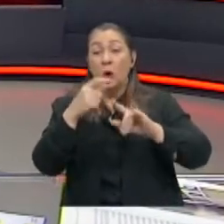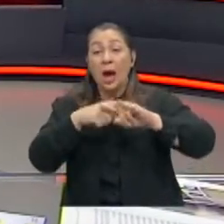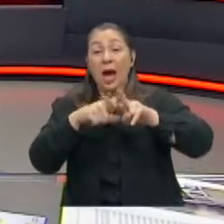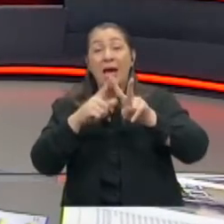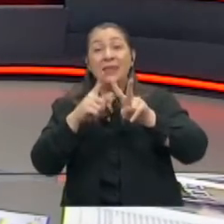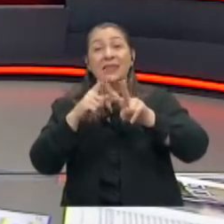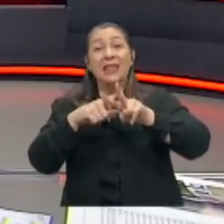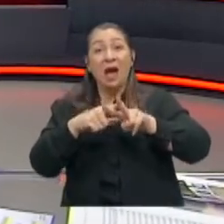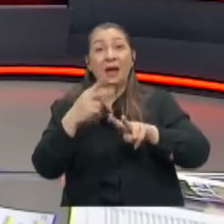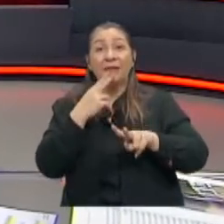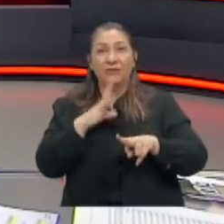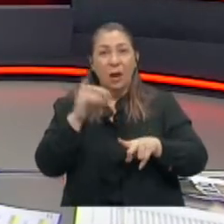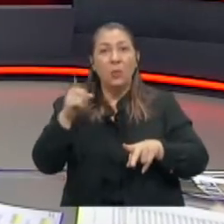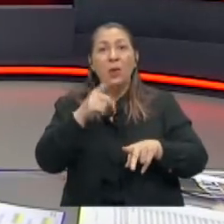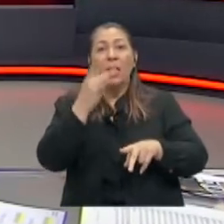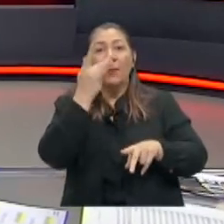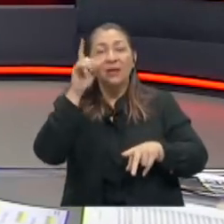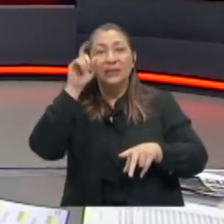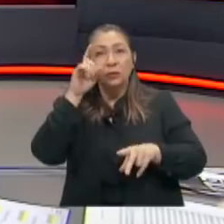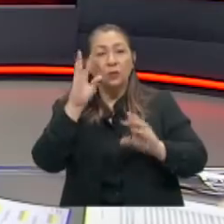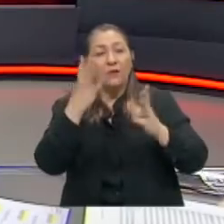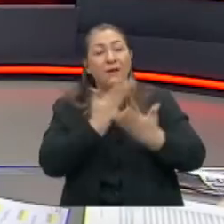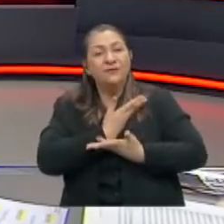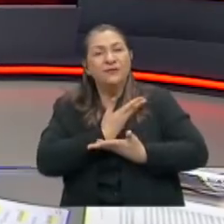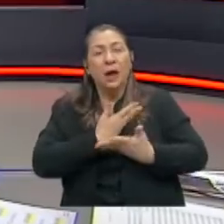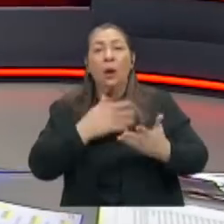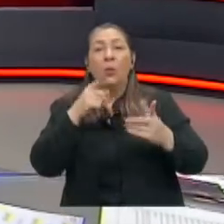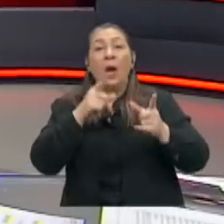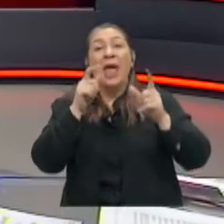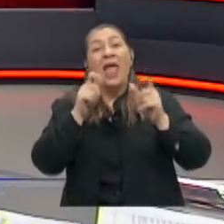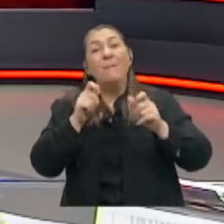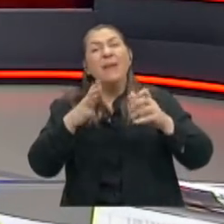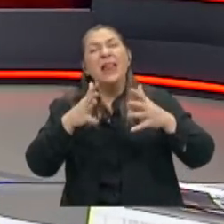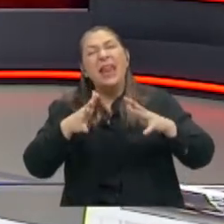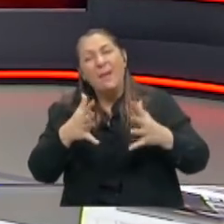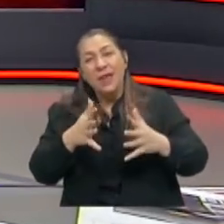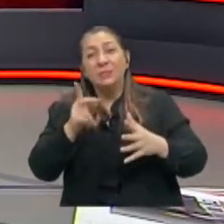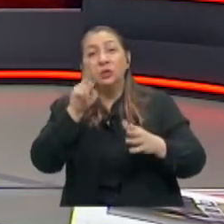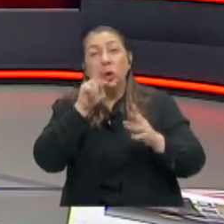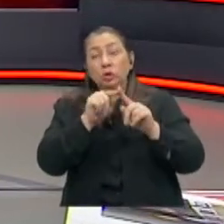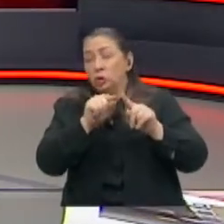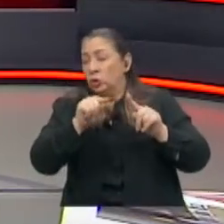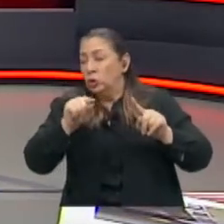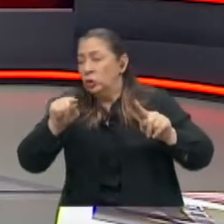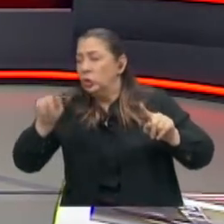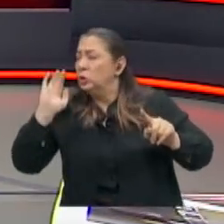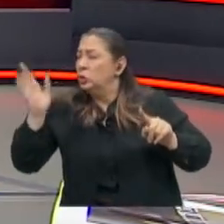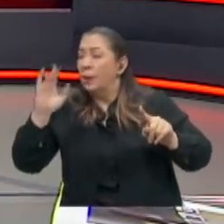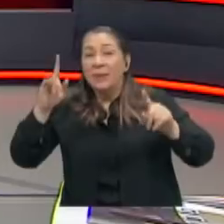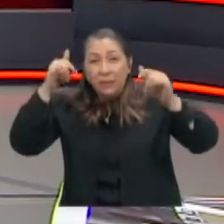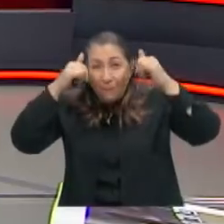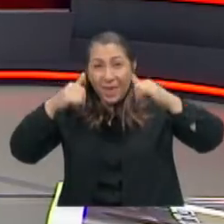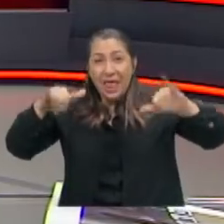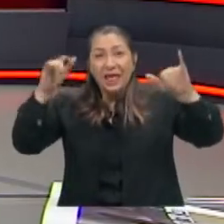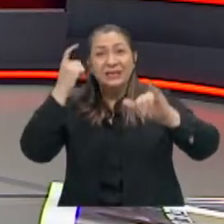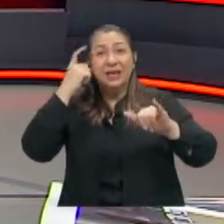diye bir kadın var. Kadın diyor ki ya bu yapay zekaya fazla bel bağlıyorlar. Öngörülebilir bir sonsuzlukta bir ineğin